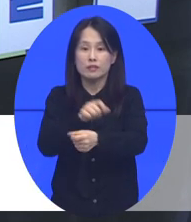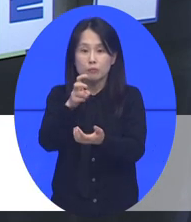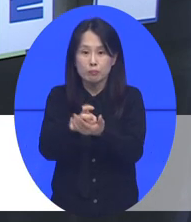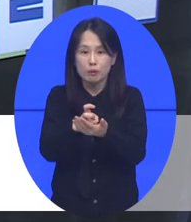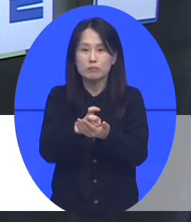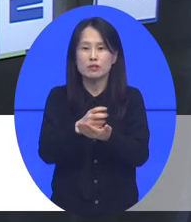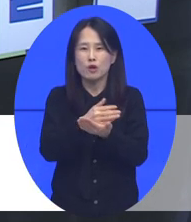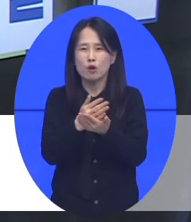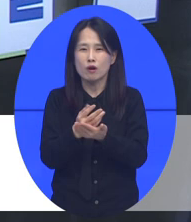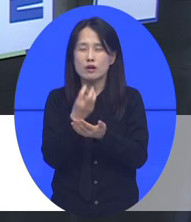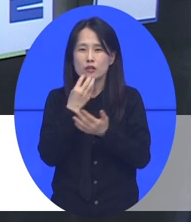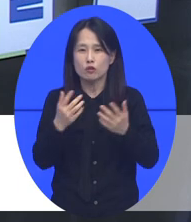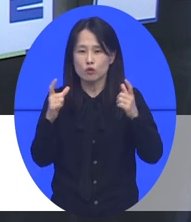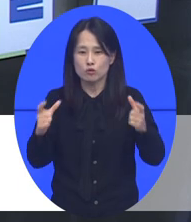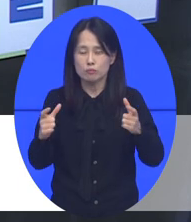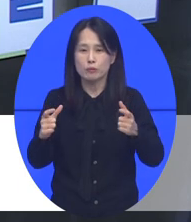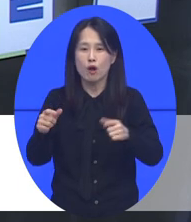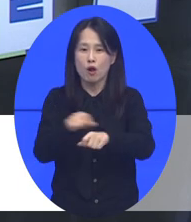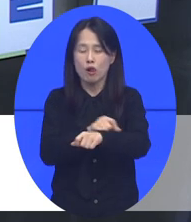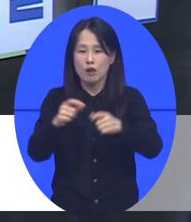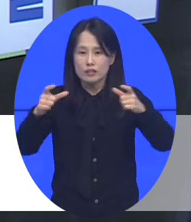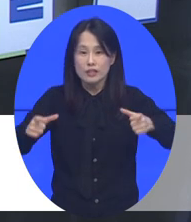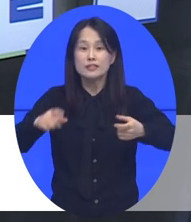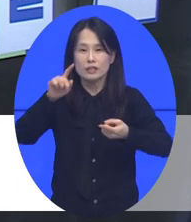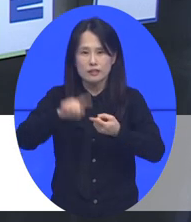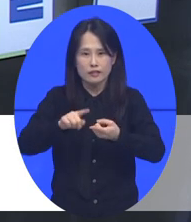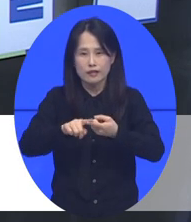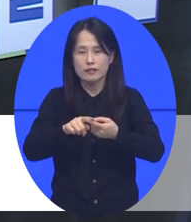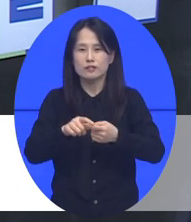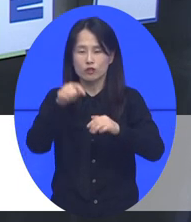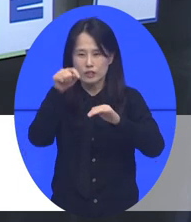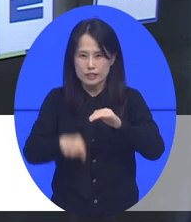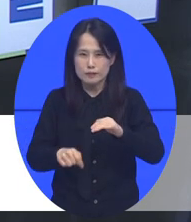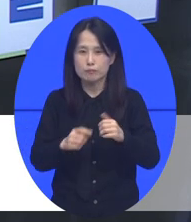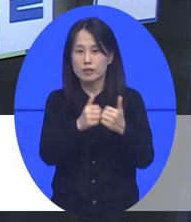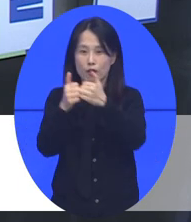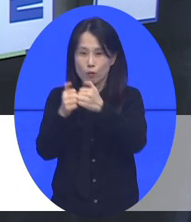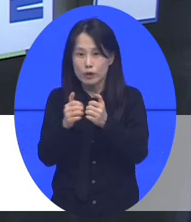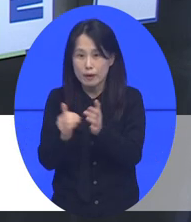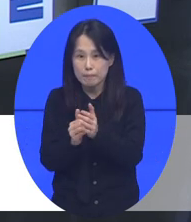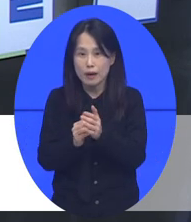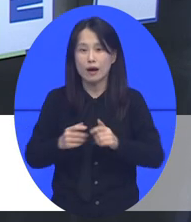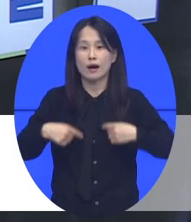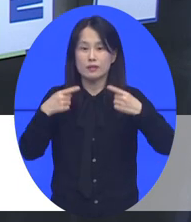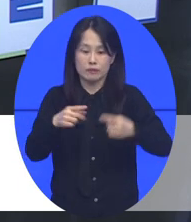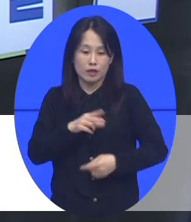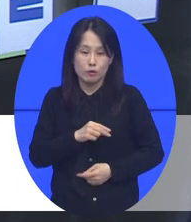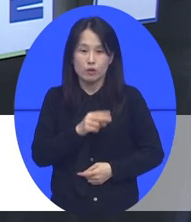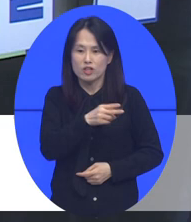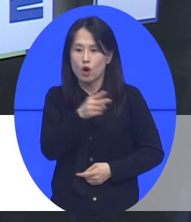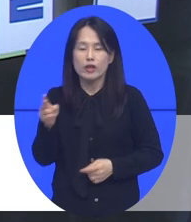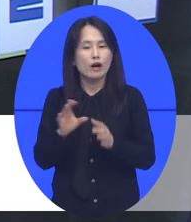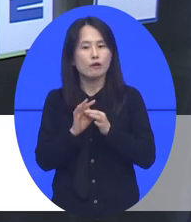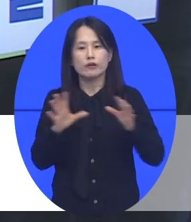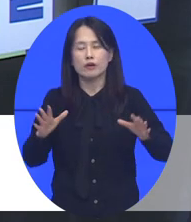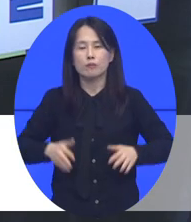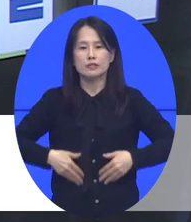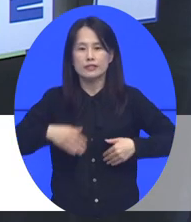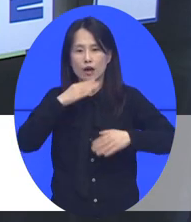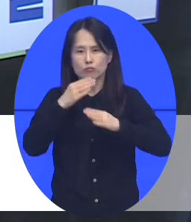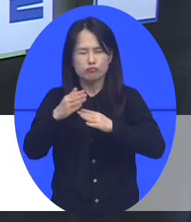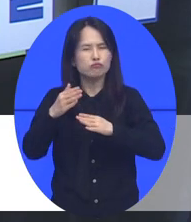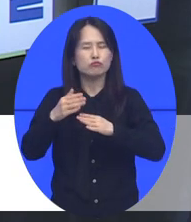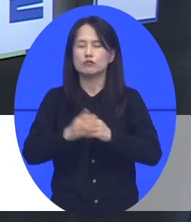등 경기 북부 특별자치도 설치에 대해 한발더 깊은 논의가 이루어졌고, 참석한 의원들은 여야, 남과 북을 가리지